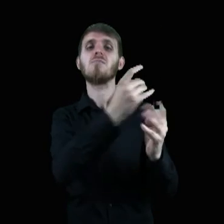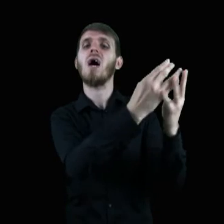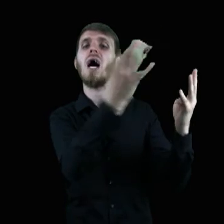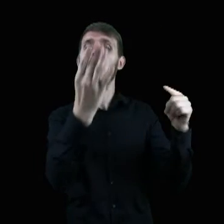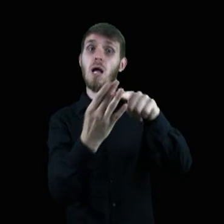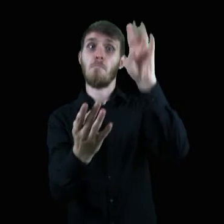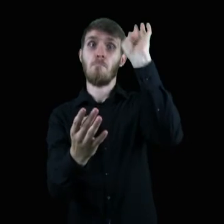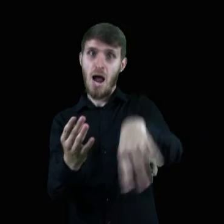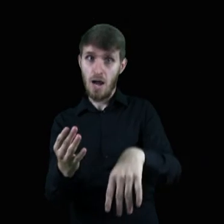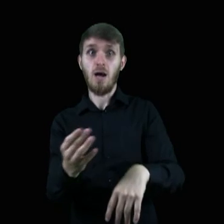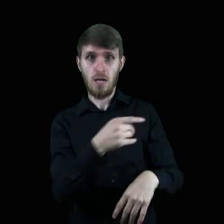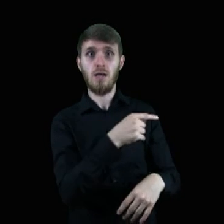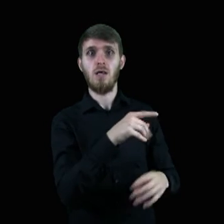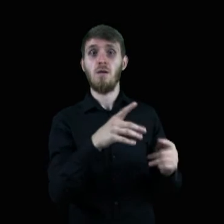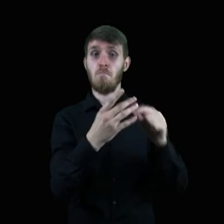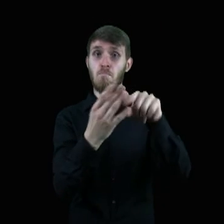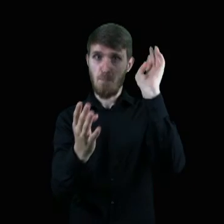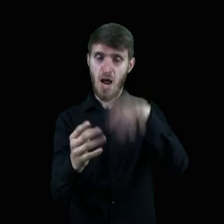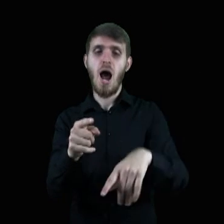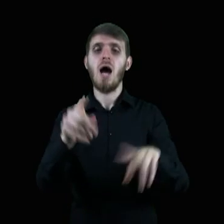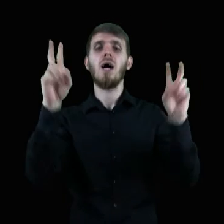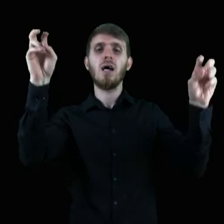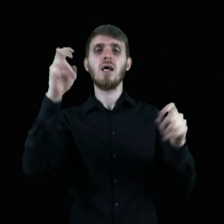mają w swoim portfelu akcji PKN.